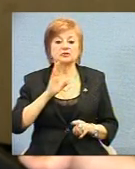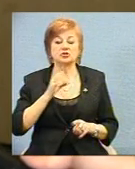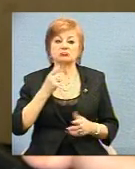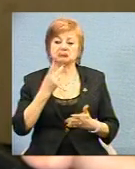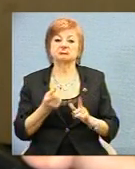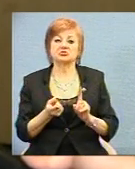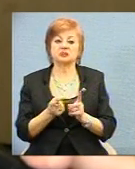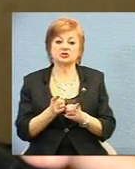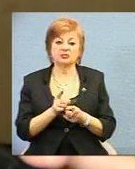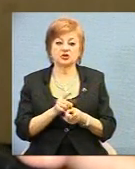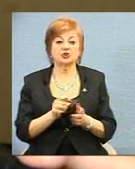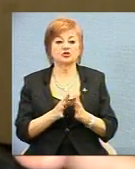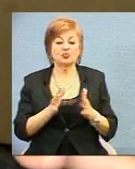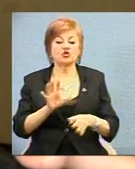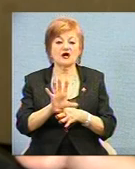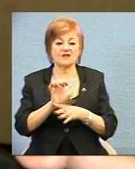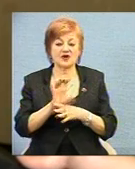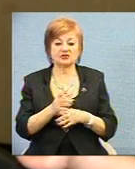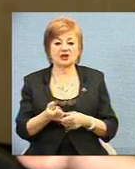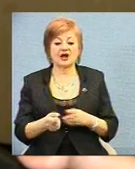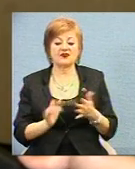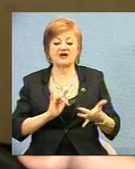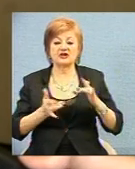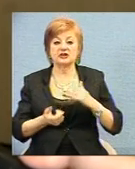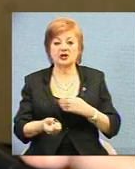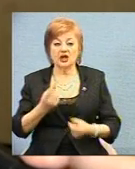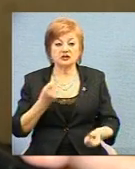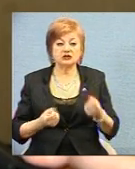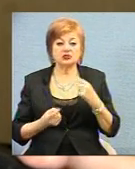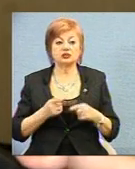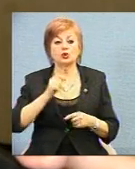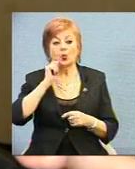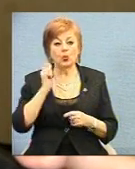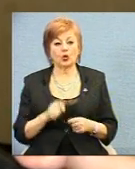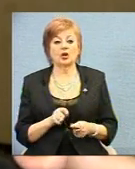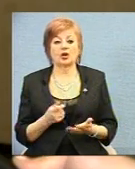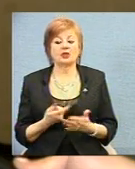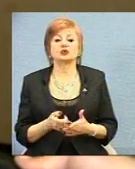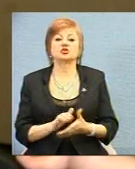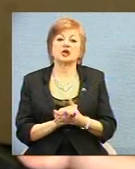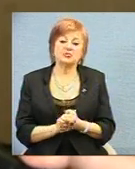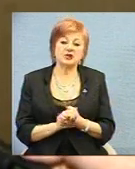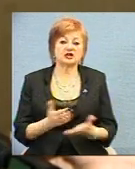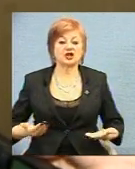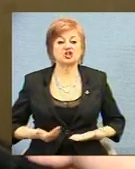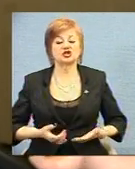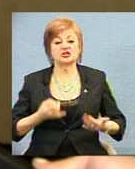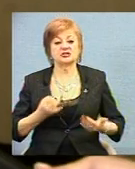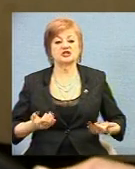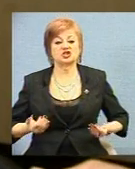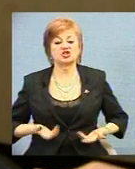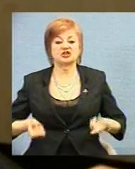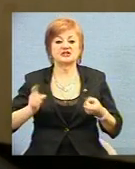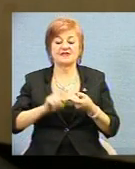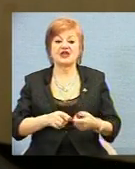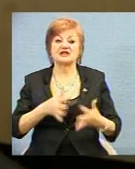и появилось больше фотографий, которые в интернете, касающиеся Украины, которые касаются не столько мирной жизни, сколько жизни, связанной с